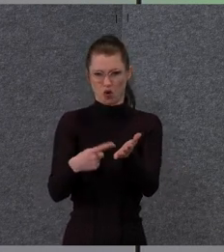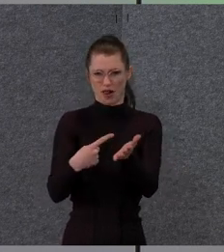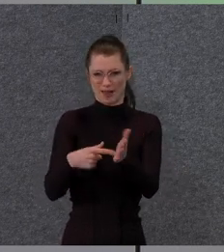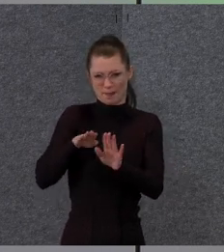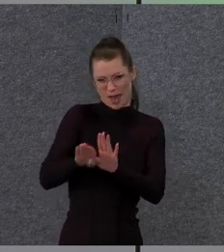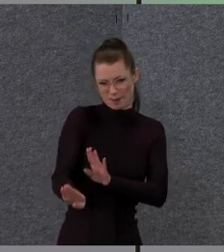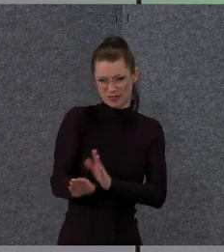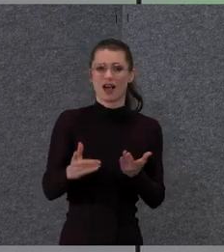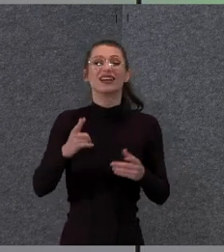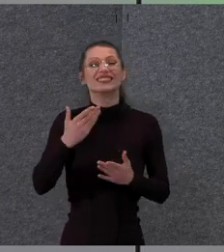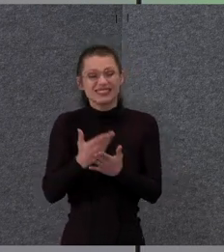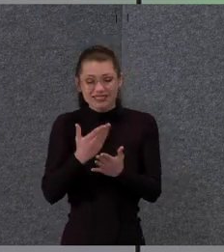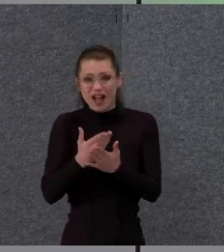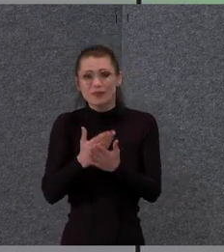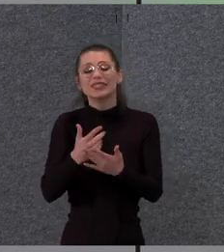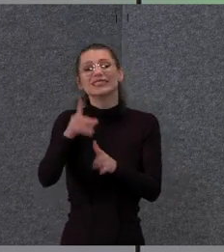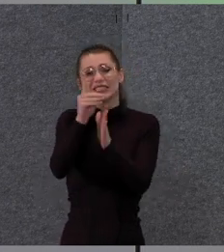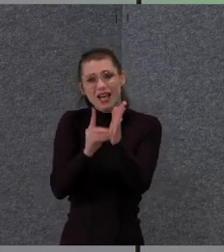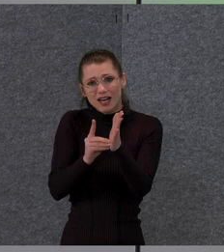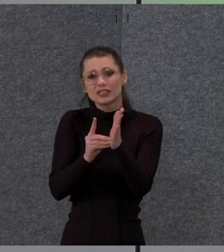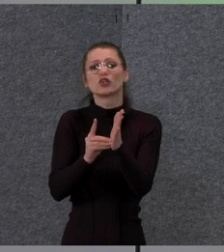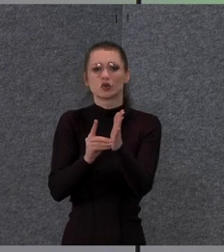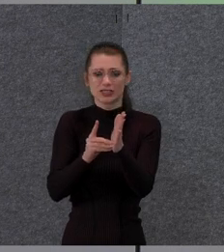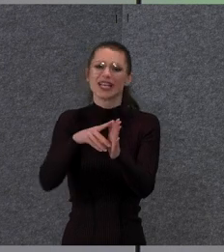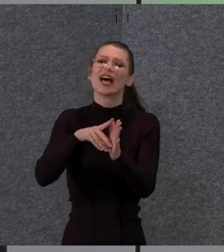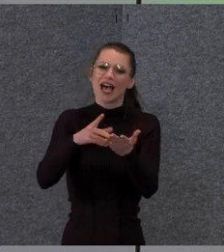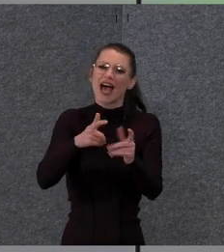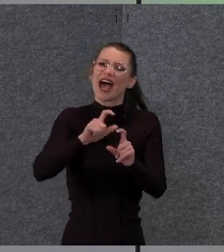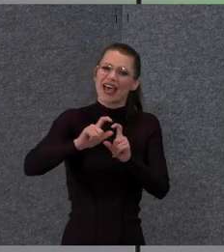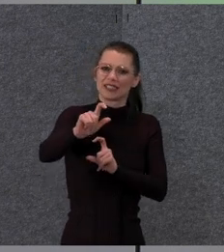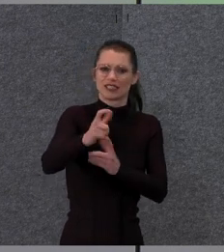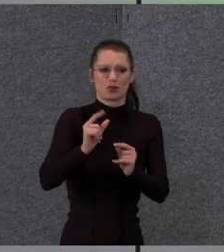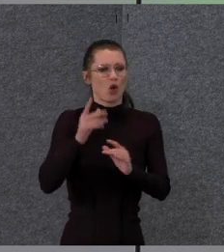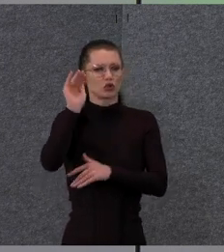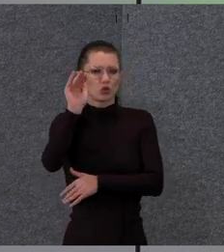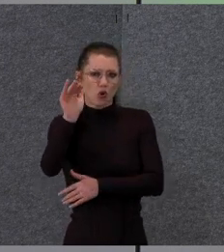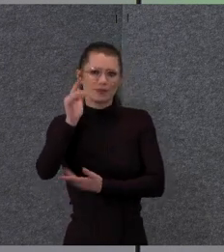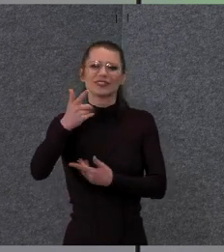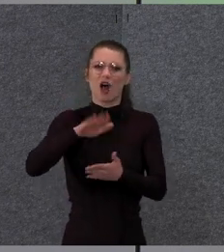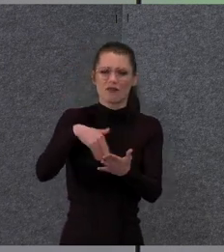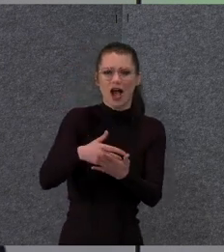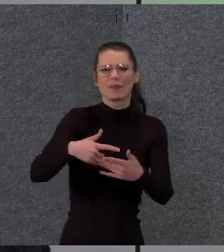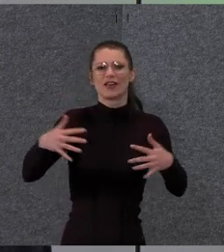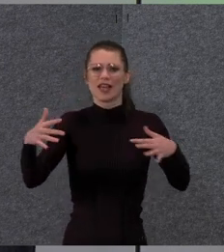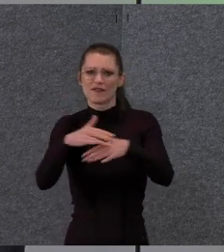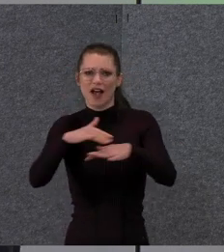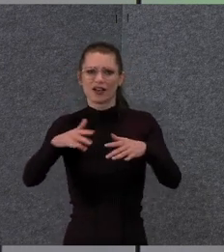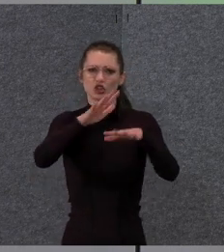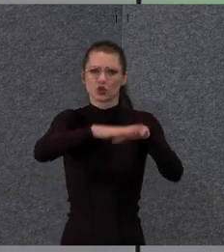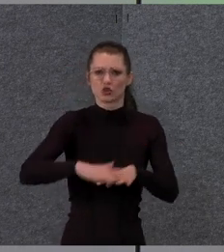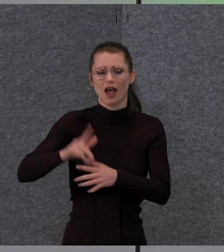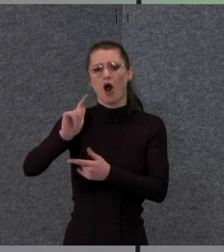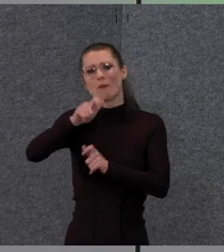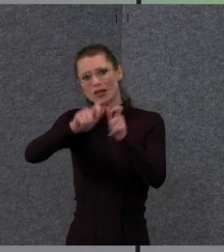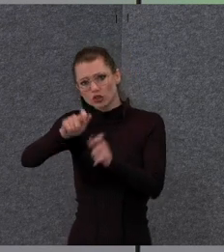ich denke, wir müssen auch die Digitalisierungsrendite mobilisieren, um diese Zukunftsaufgaben, Investitionen in unsere Infrastruktur, aber auch personalintensive, vor